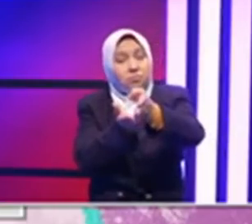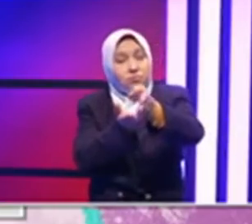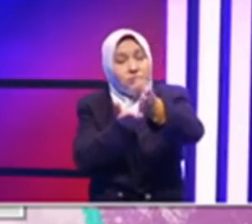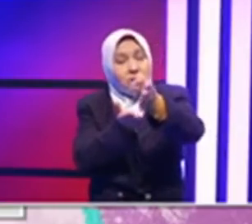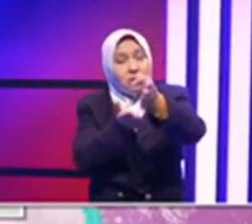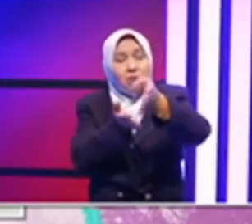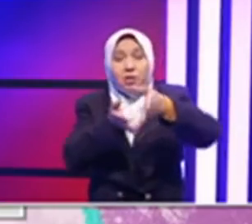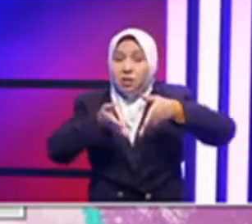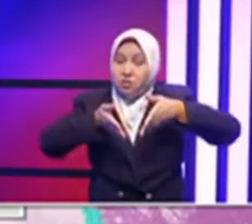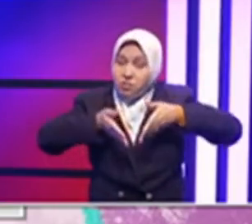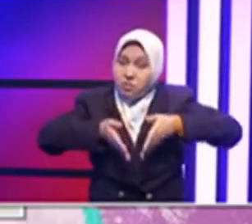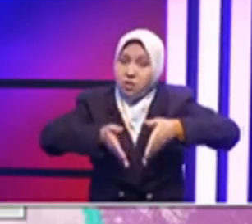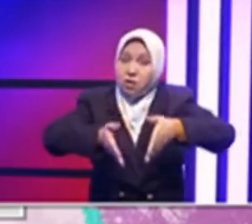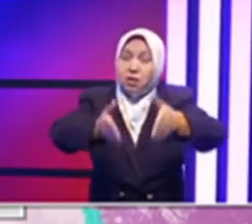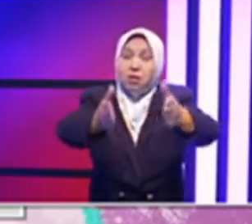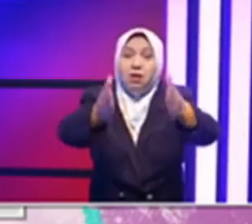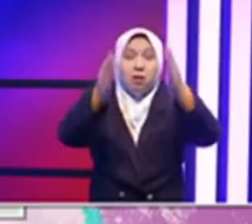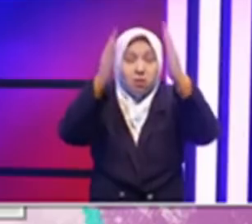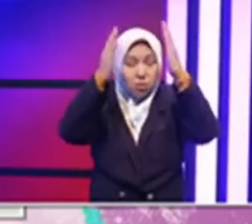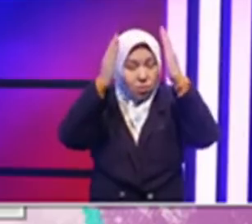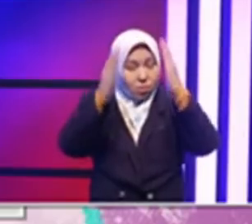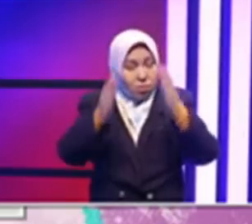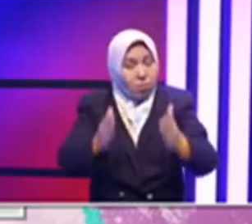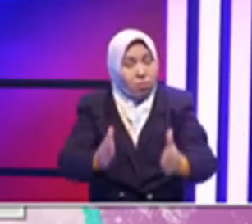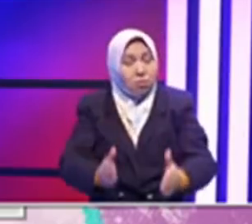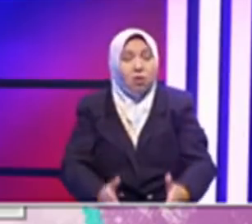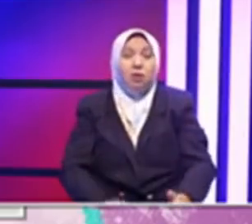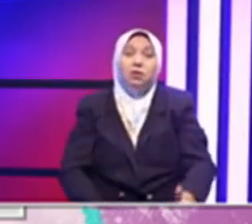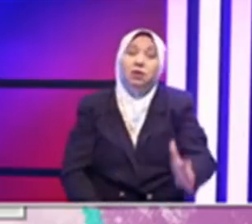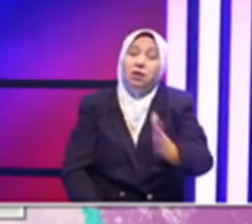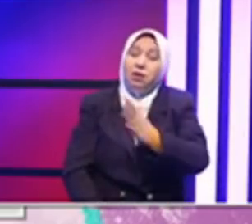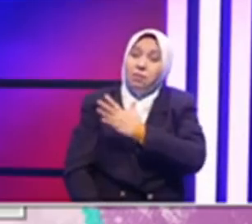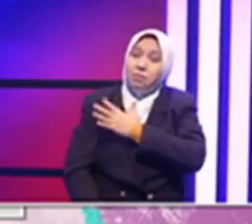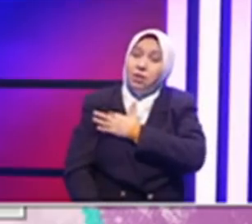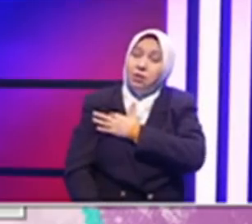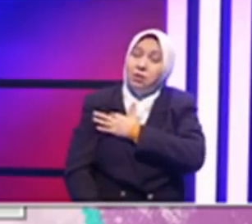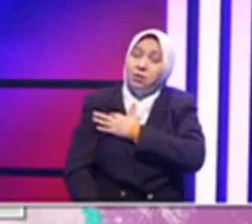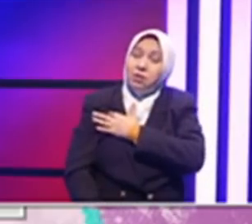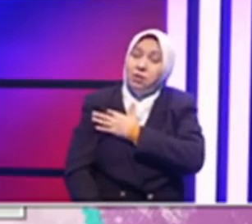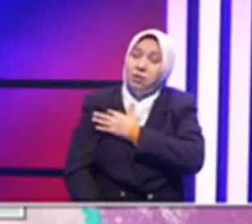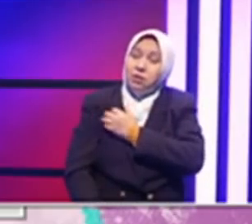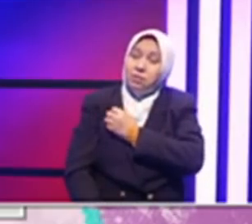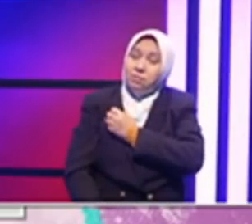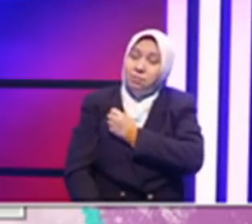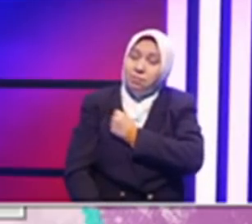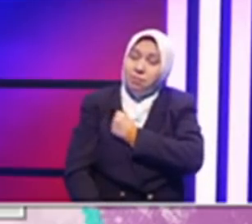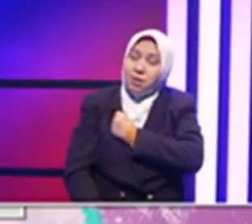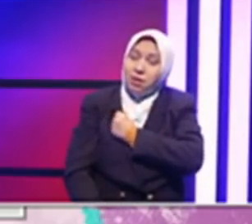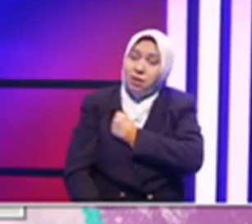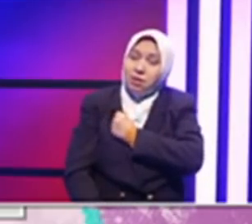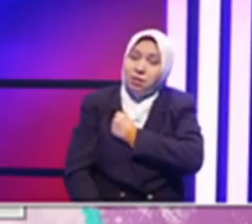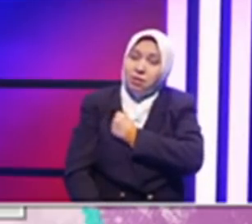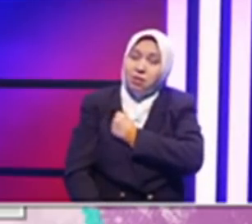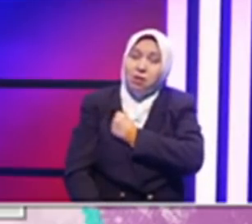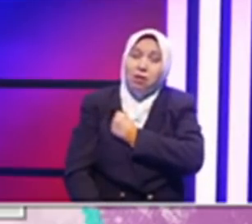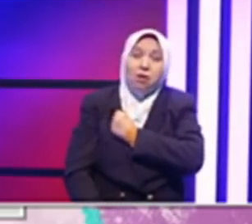المستقيم صراط الذين أنعمت